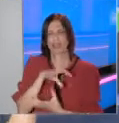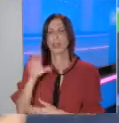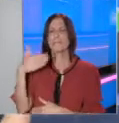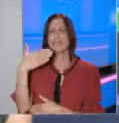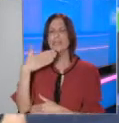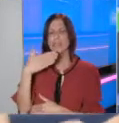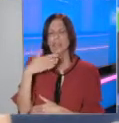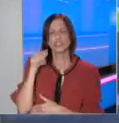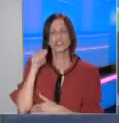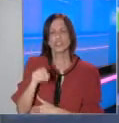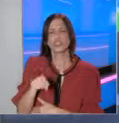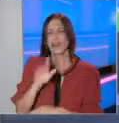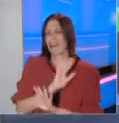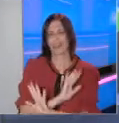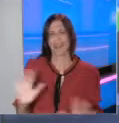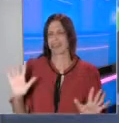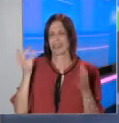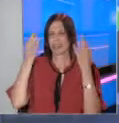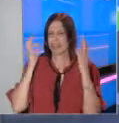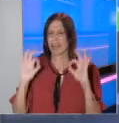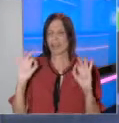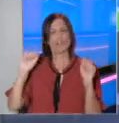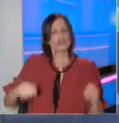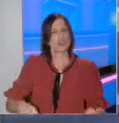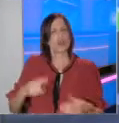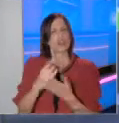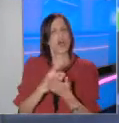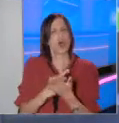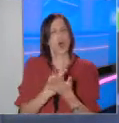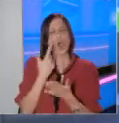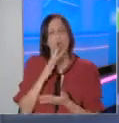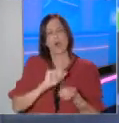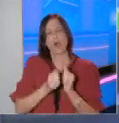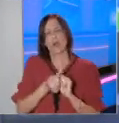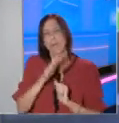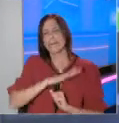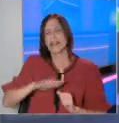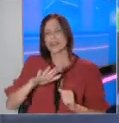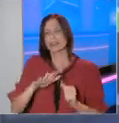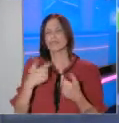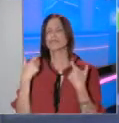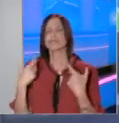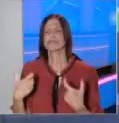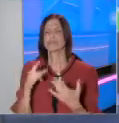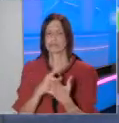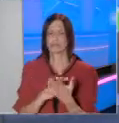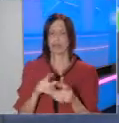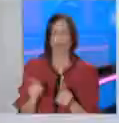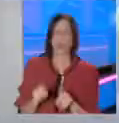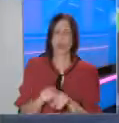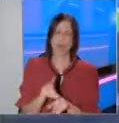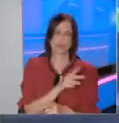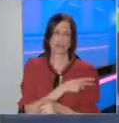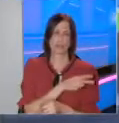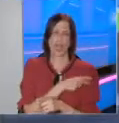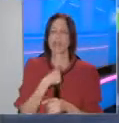במדינה שבה אין כבוד לשלטון החוק או מנגנונים לאכיפת החוק כמו המשטרה.